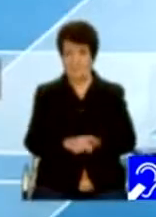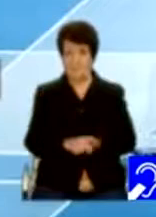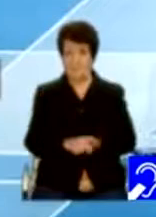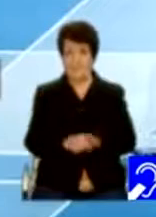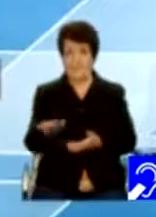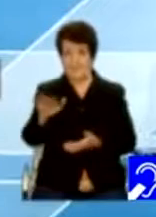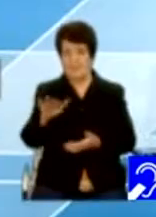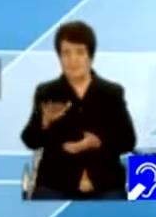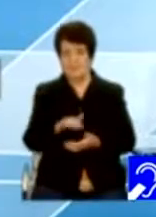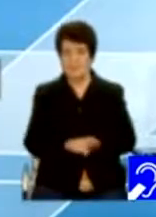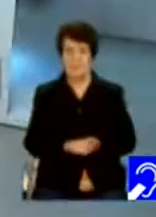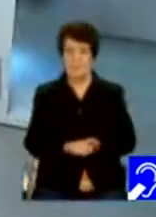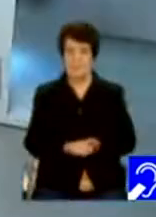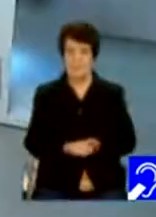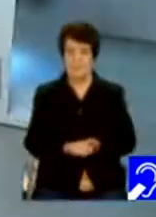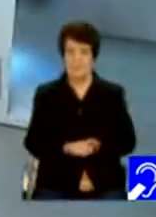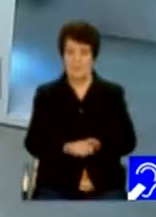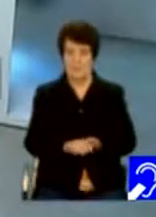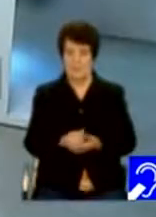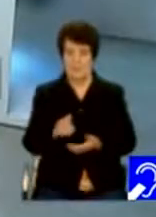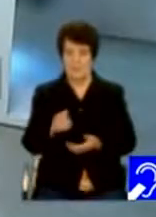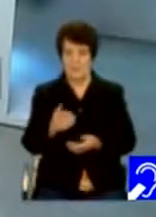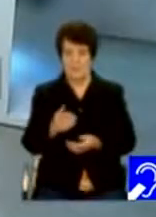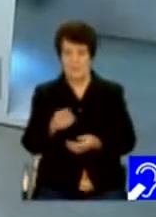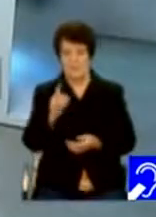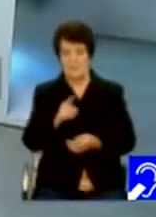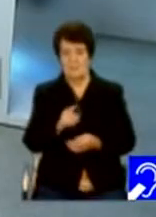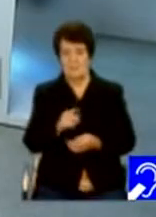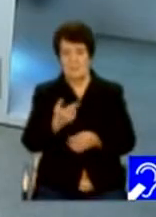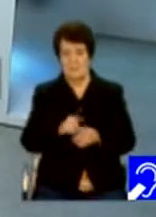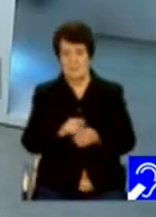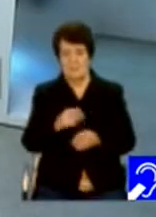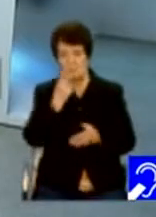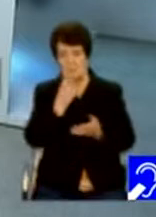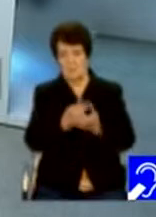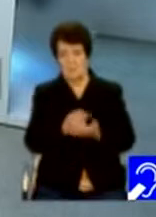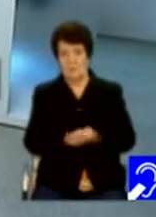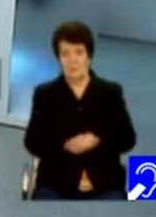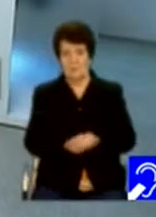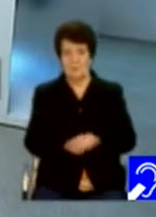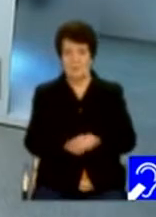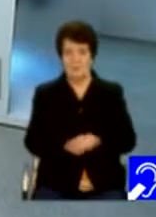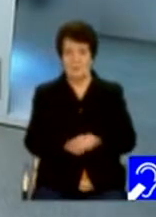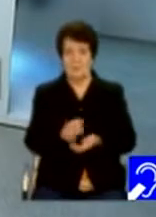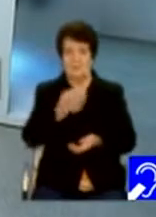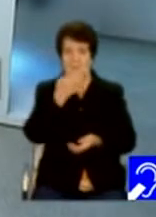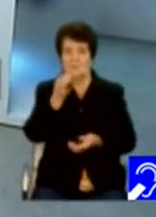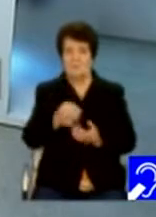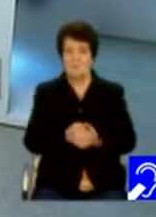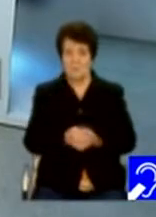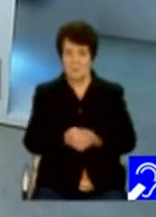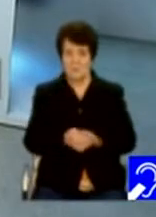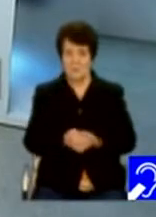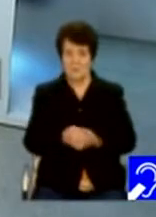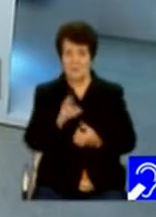de... Întrebări către eu nu știu cum să mă aliniez acestui conflict, dar o să încerc să mai comentez. Las șeful dumneavoastră, eu pus lui Cavcaliuc pe nume, așa că